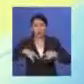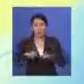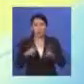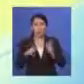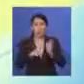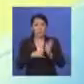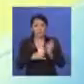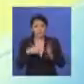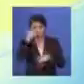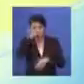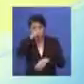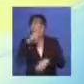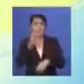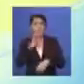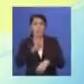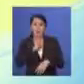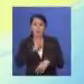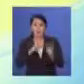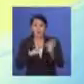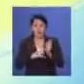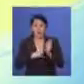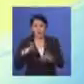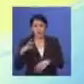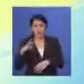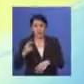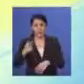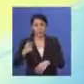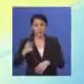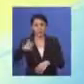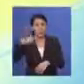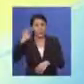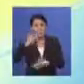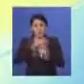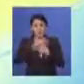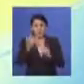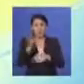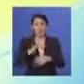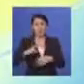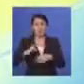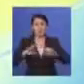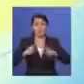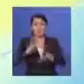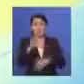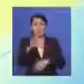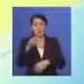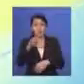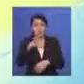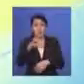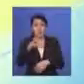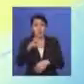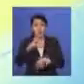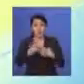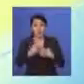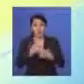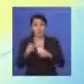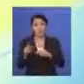1988 жылғы әйелде, оның 8 жасар қызы да сауатсыз екен. Бұл фактына өңір полицейлері стоп трафик жедел